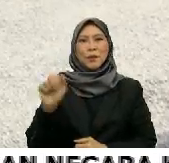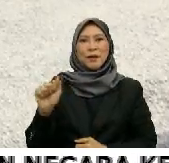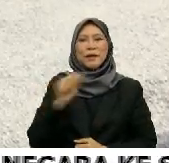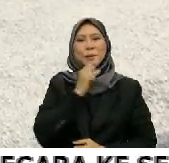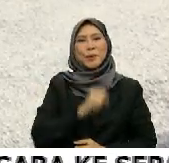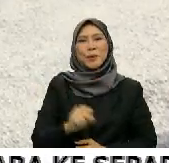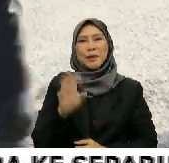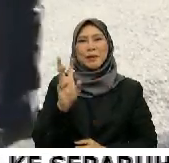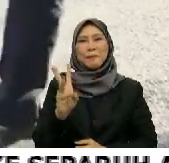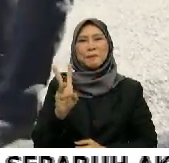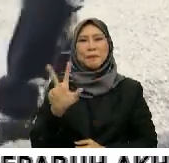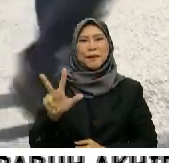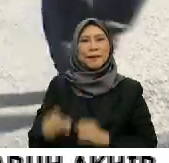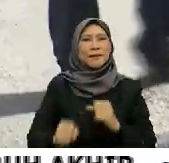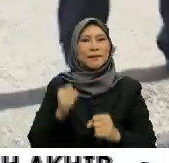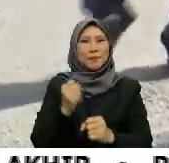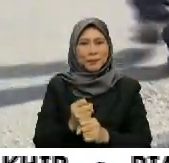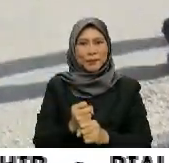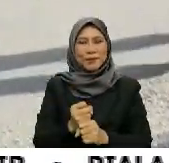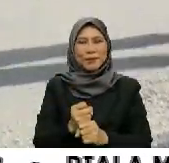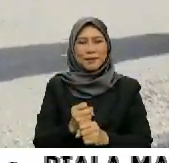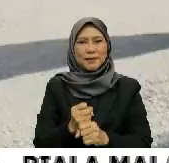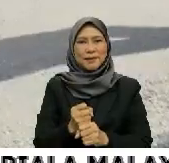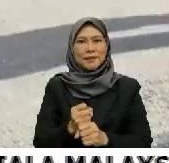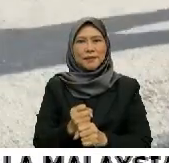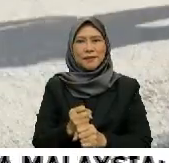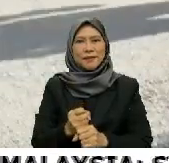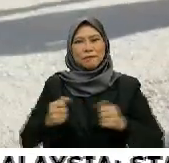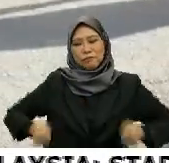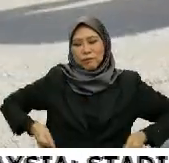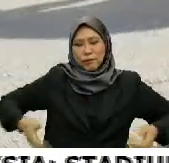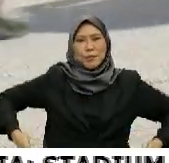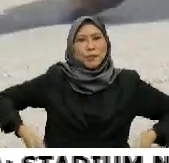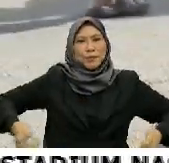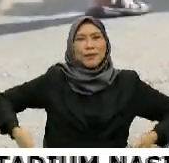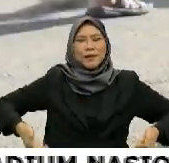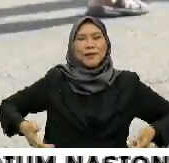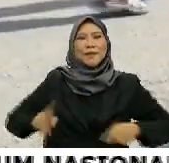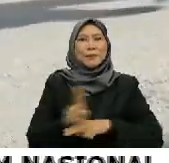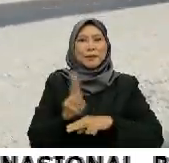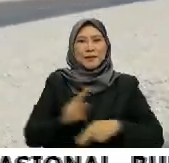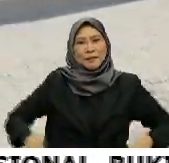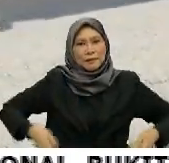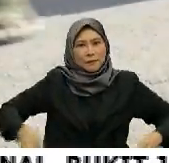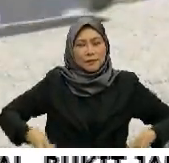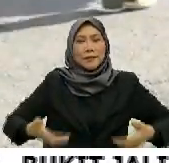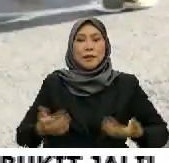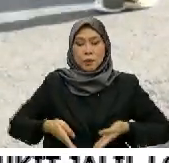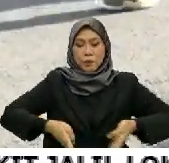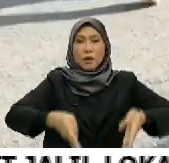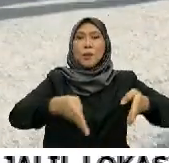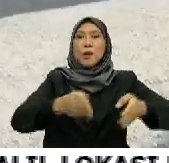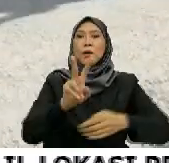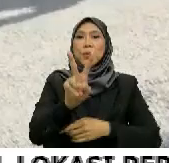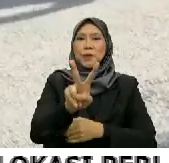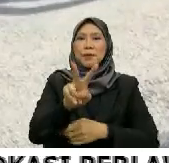mazenya 63 tahun yang datangnya berkerusi roda ada ri kolam Abu yang menggunakan saluran